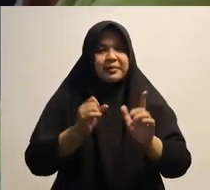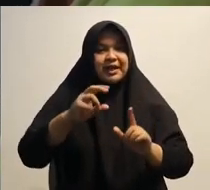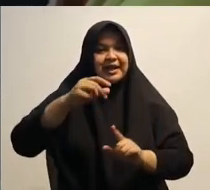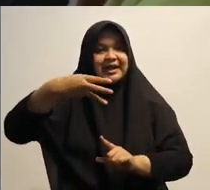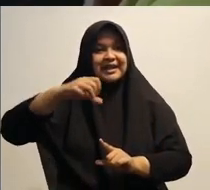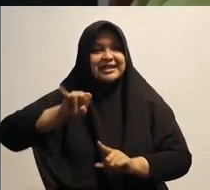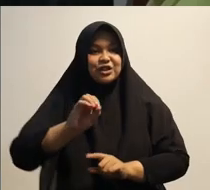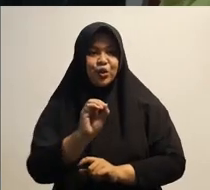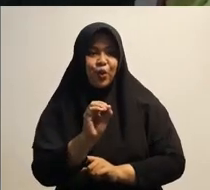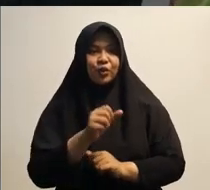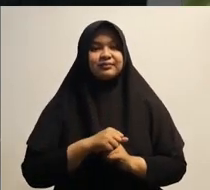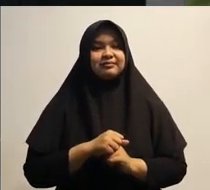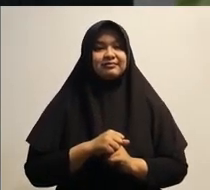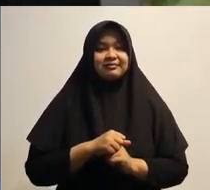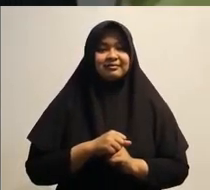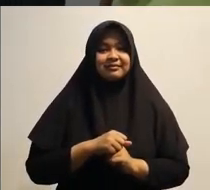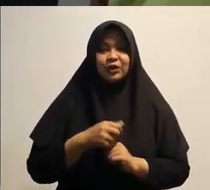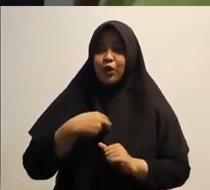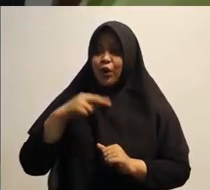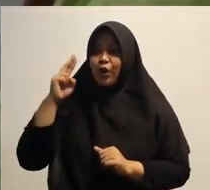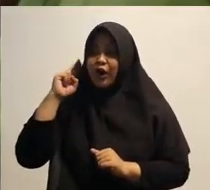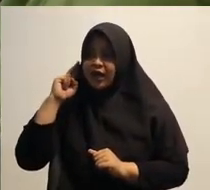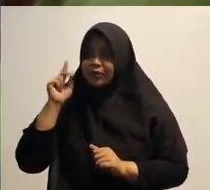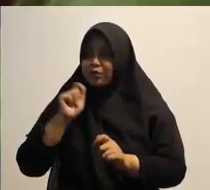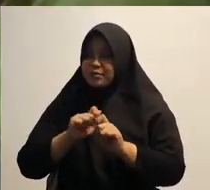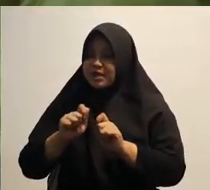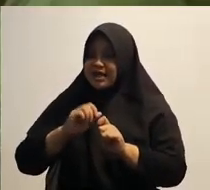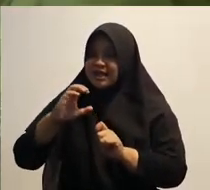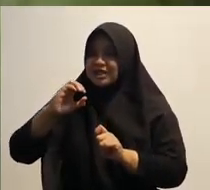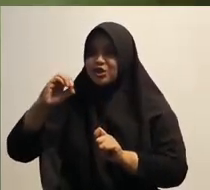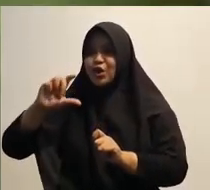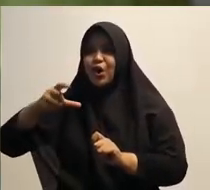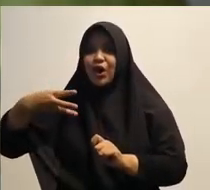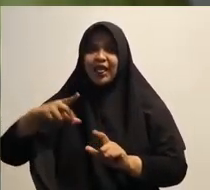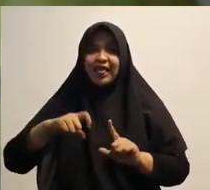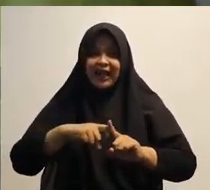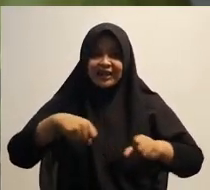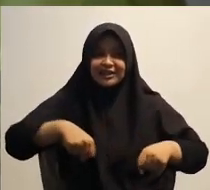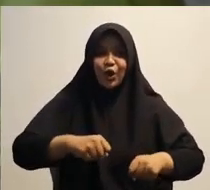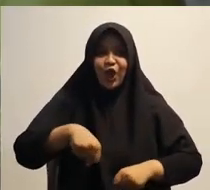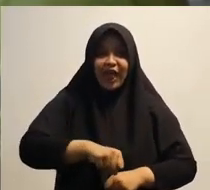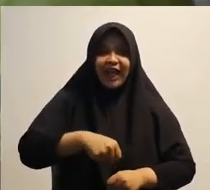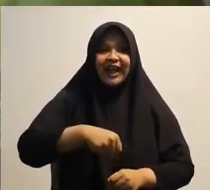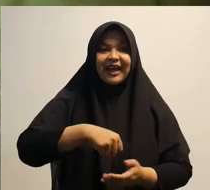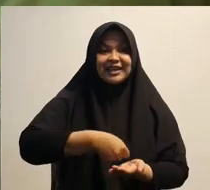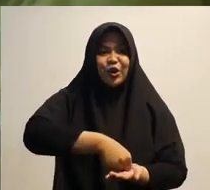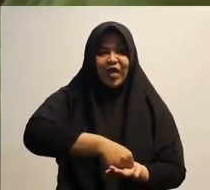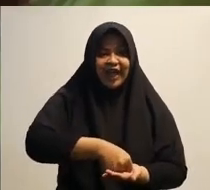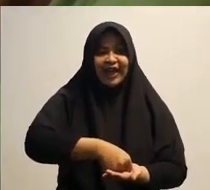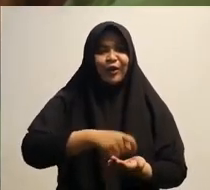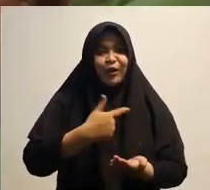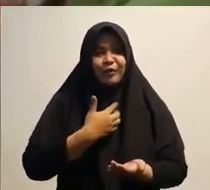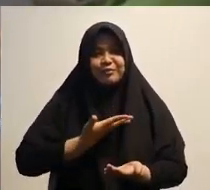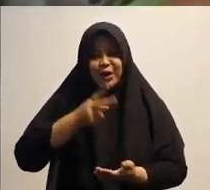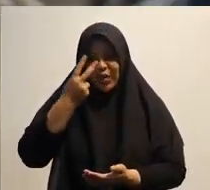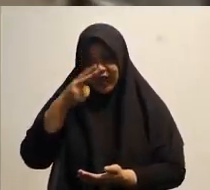permisi, saya mau bikin cowek dulu ya. Oh, ibu mau bikin cowek? Iya. Saya mau lihat, boleh nggak, Bu? Oh, iya, ya boleh lah. Ya,